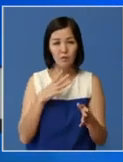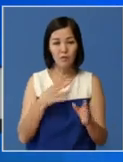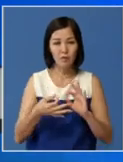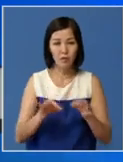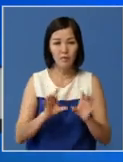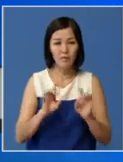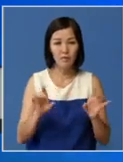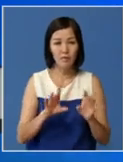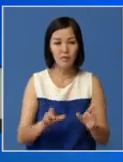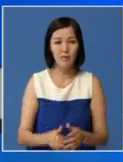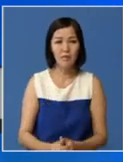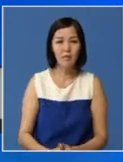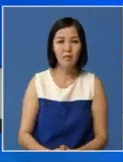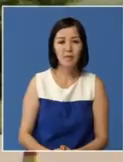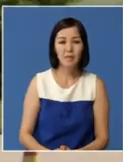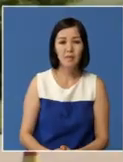Гүлжанат Мақұлжанова тарқатады.